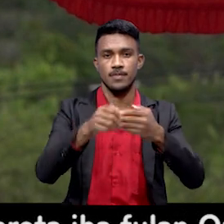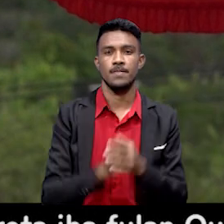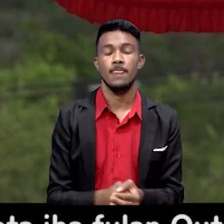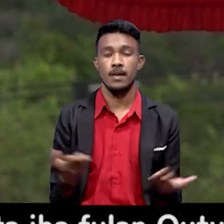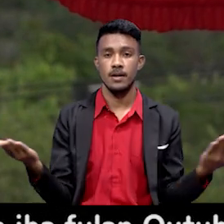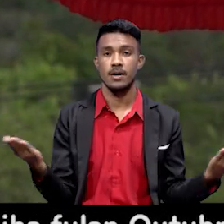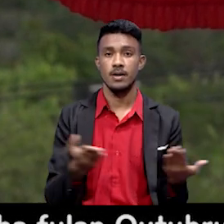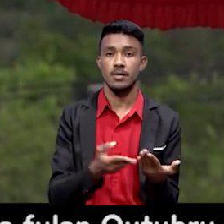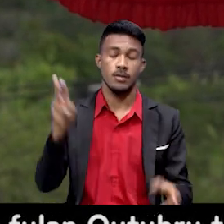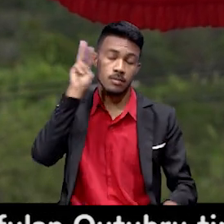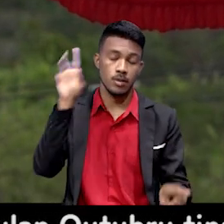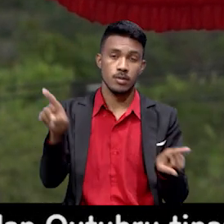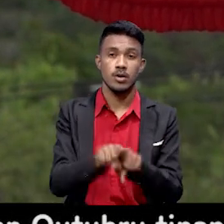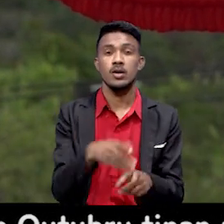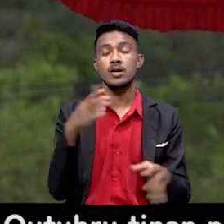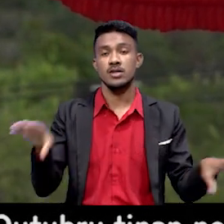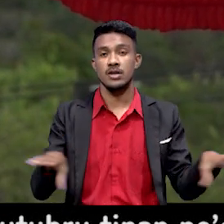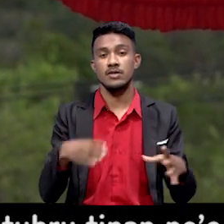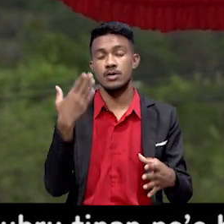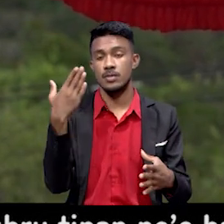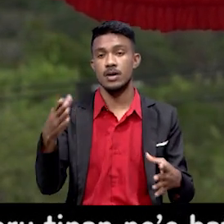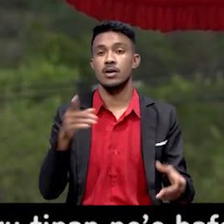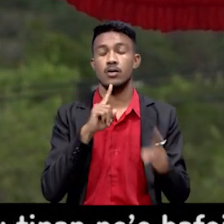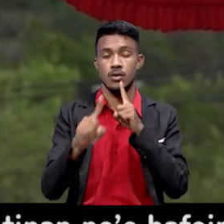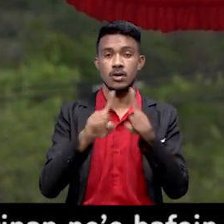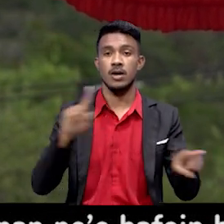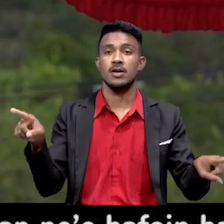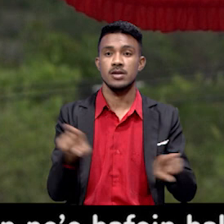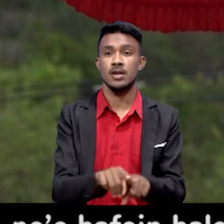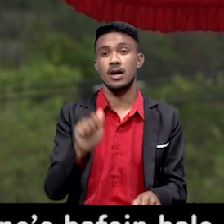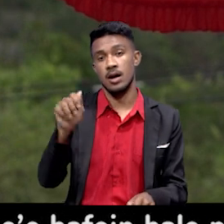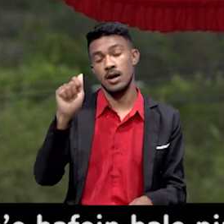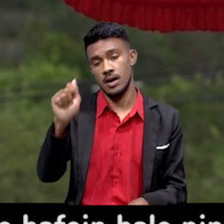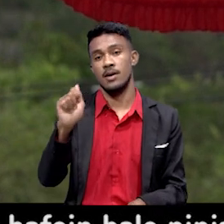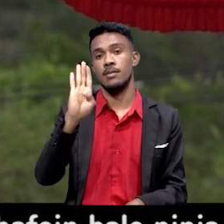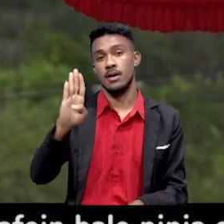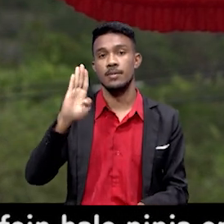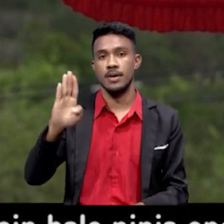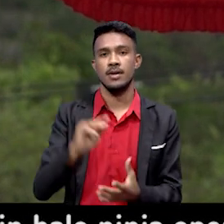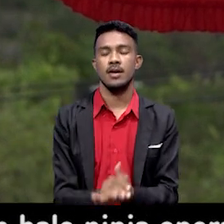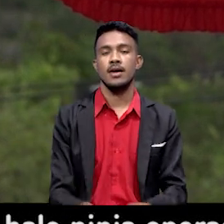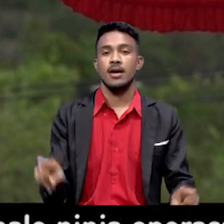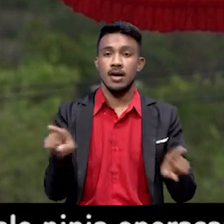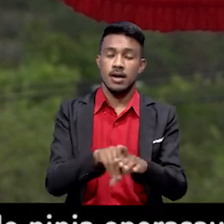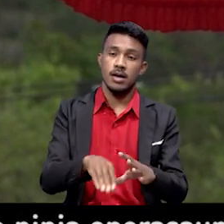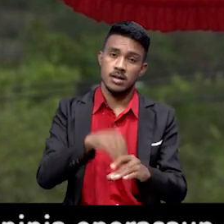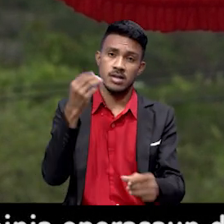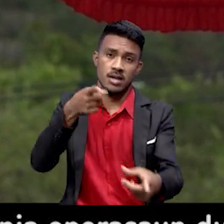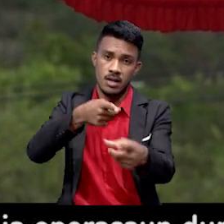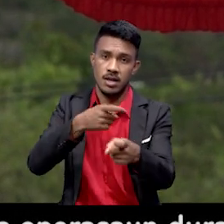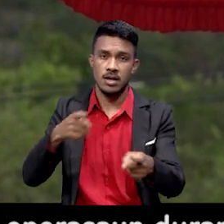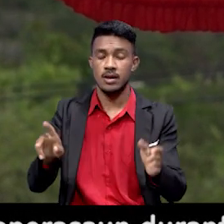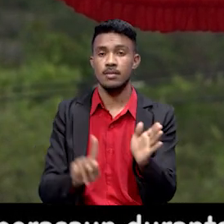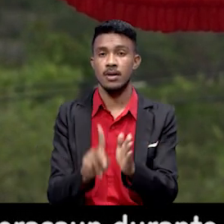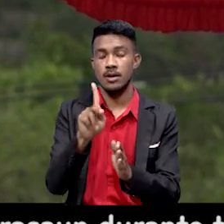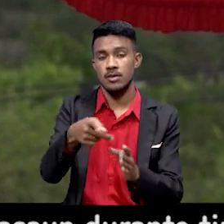Nebe mambot nia sirvisu makidane, Nia kono hati tidak kata a bb. Nia hasai kilat, nia plano hasai